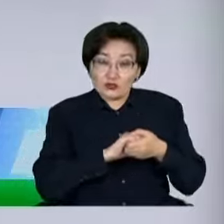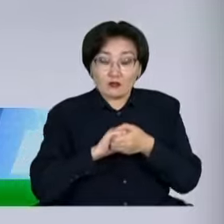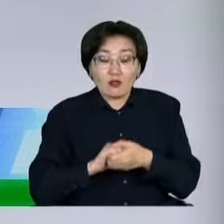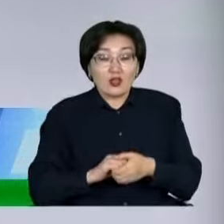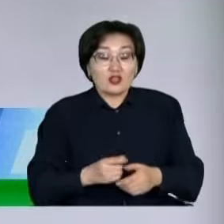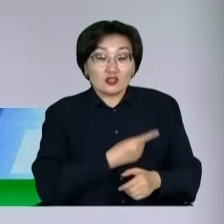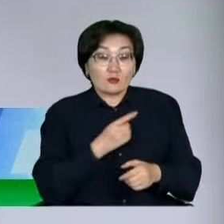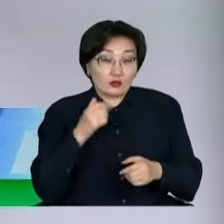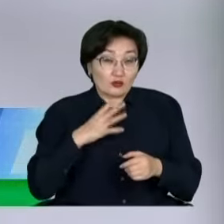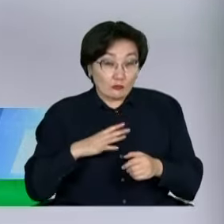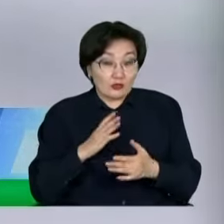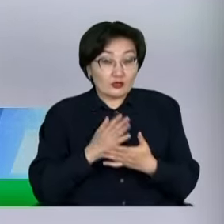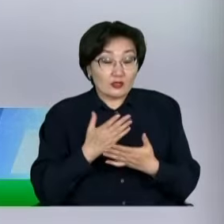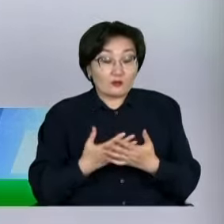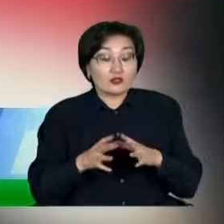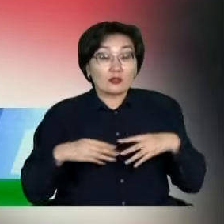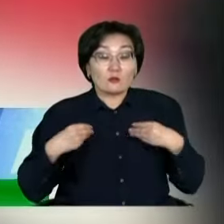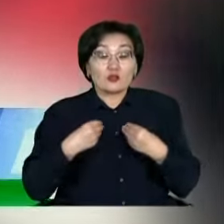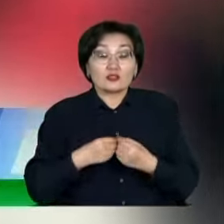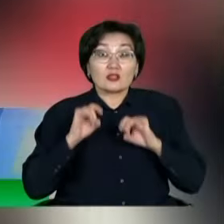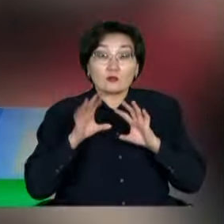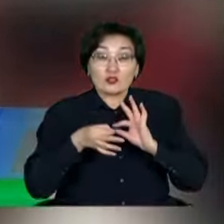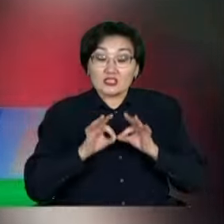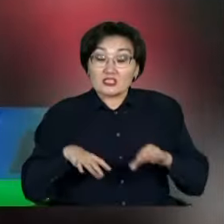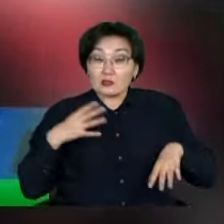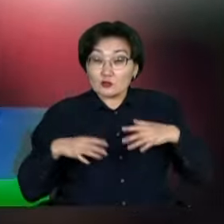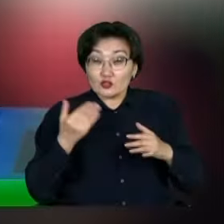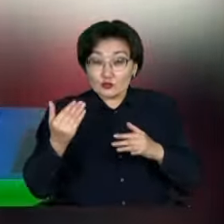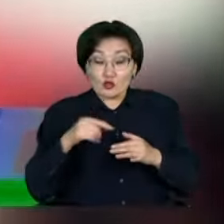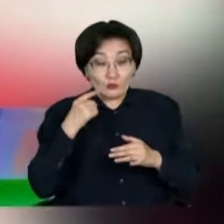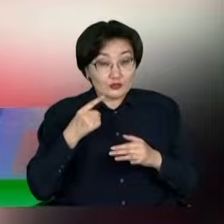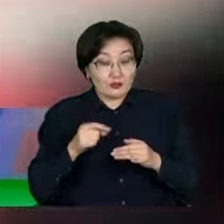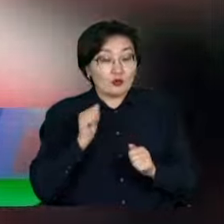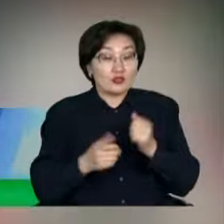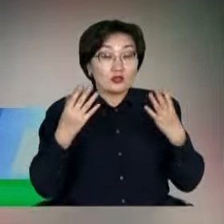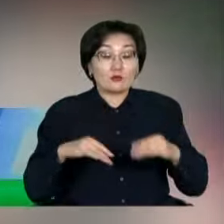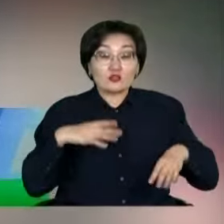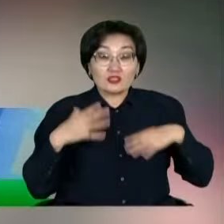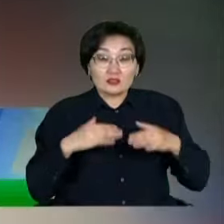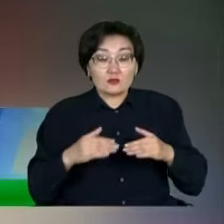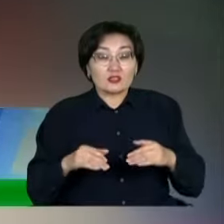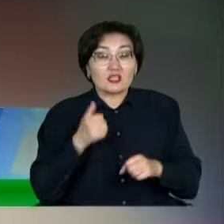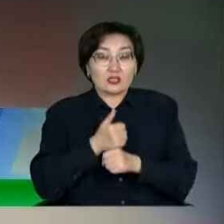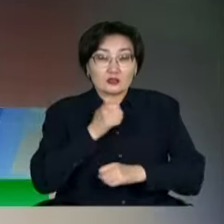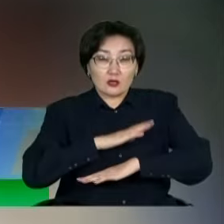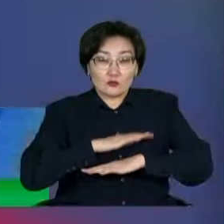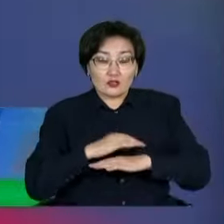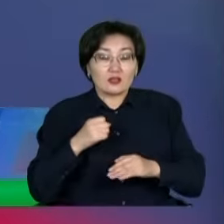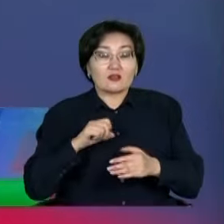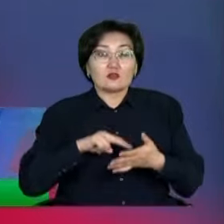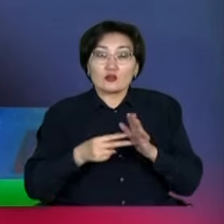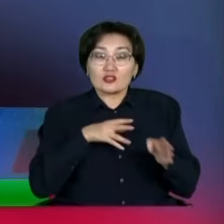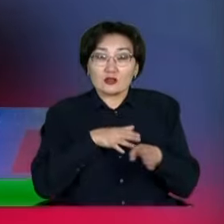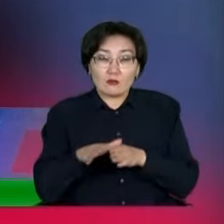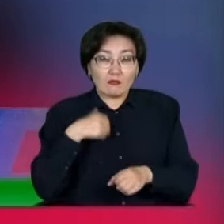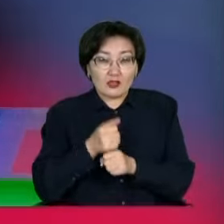жоғары деңгейін көрсетті. Әулет мүшелері чемпионатқа тыңғылықты дайындалған. Олардың сөзінше күн сайынғы жаттығулармен қатаң тәртіп жетістікке жетудің